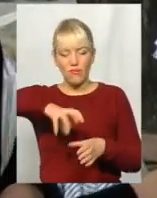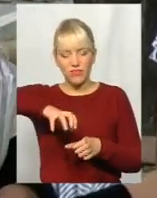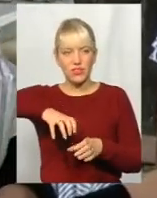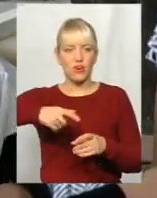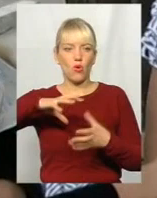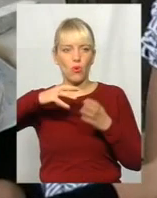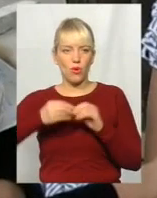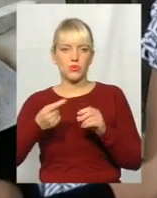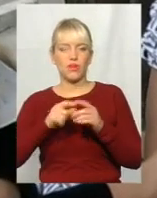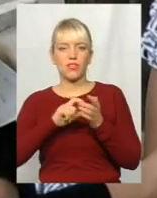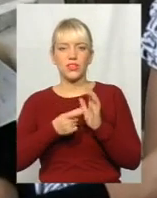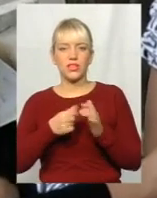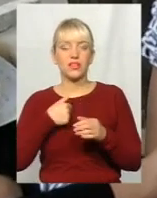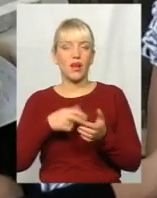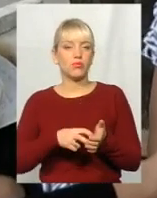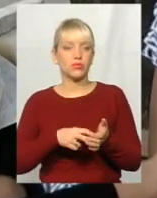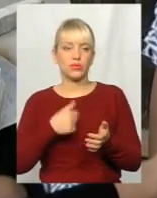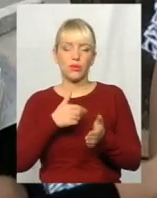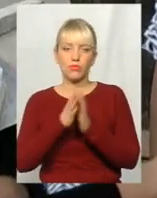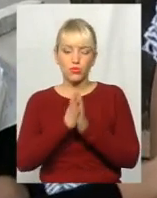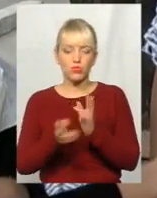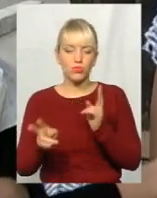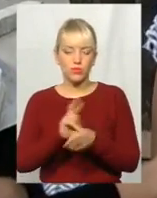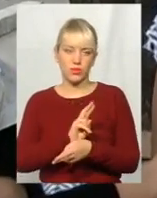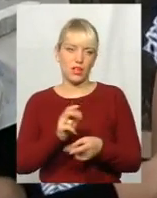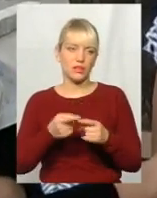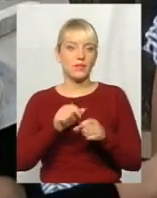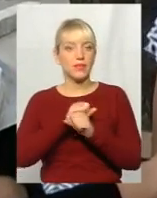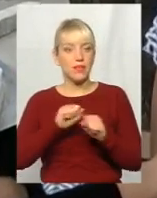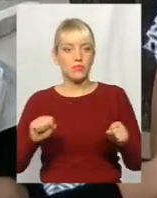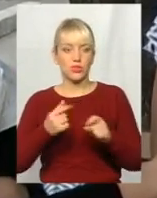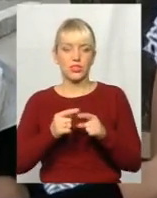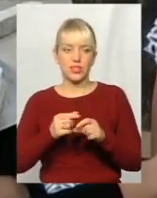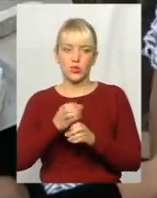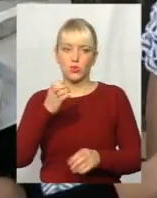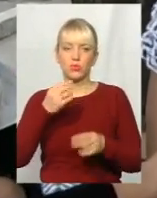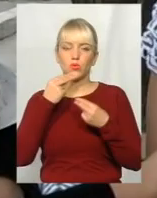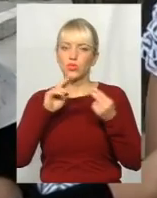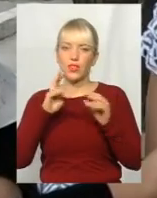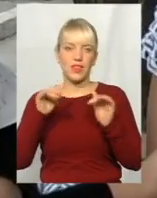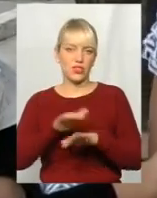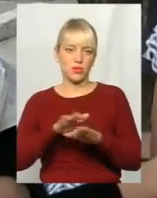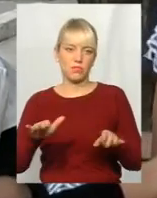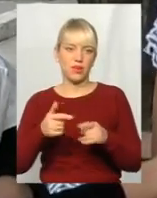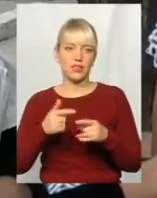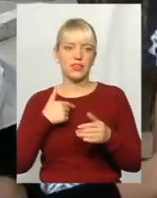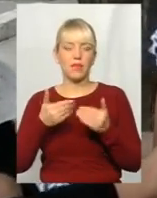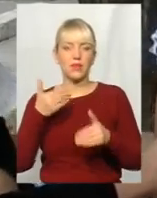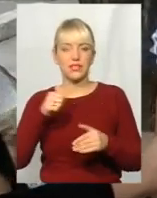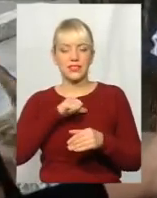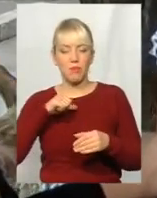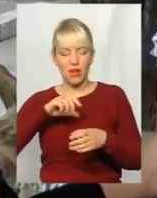його лічно боюся, я його в травні місяці просила, щоб поміняти. Не можна, бо труби ці лучше не зачіпати. Я перед тим вінтілем поставила